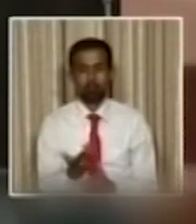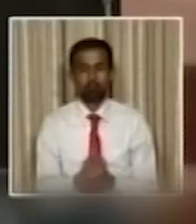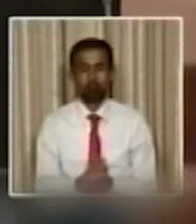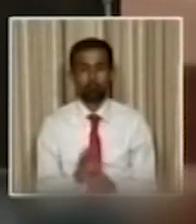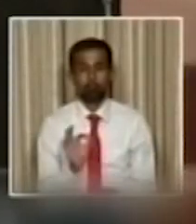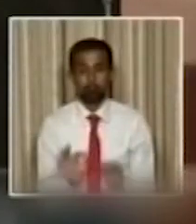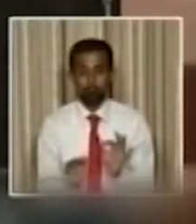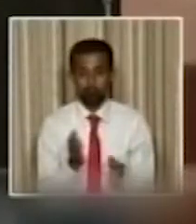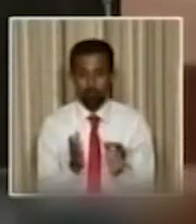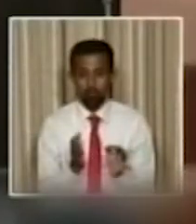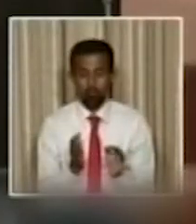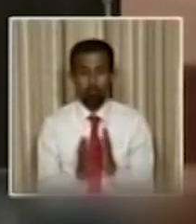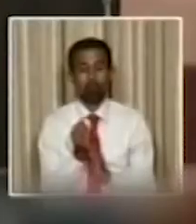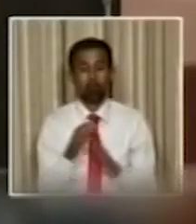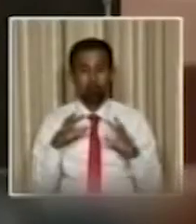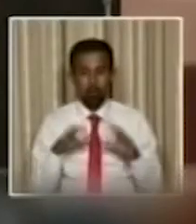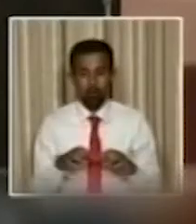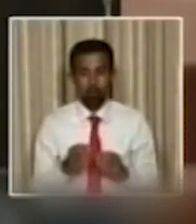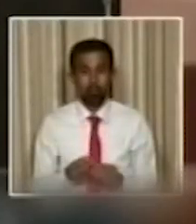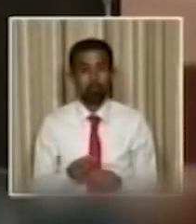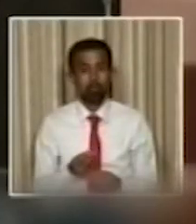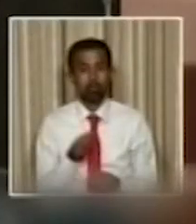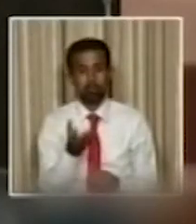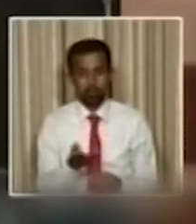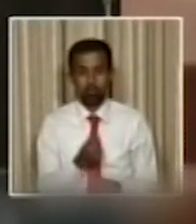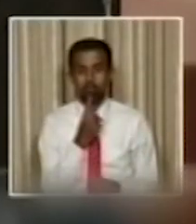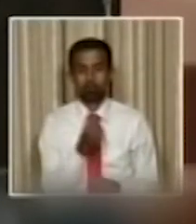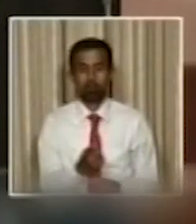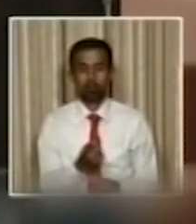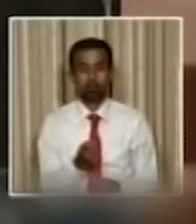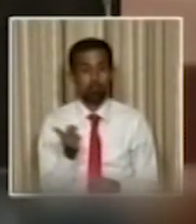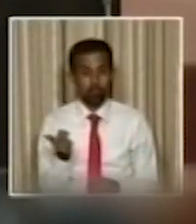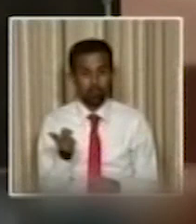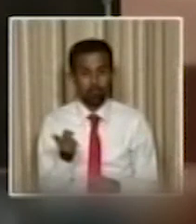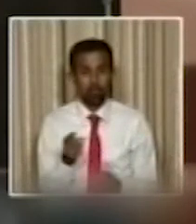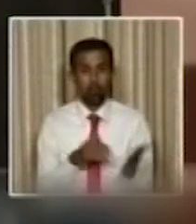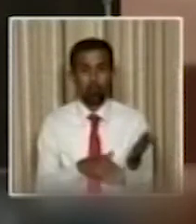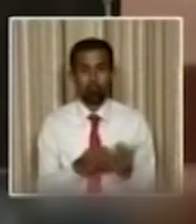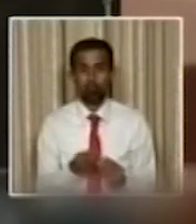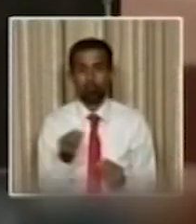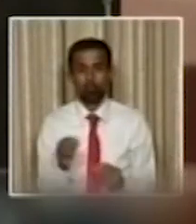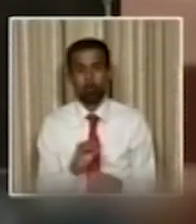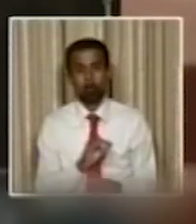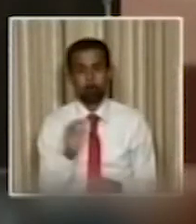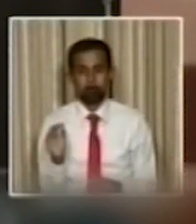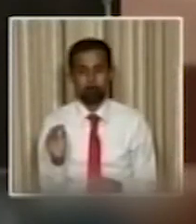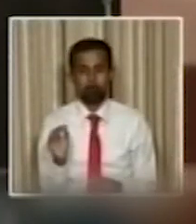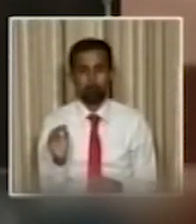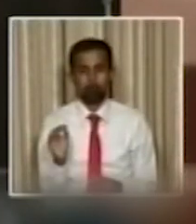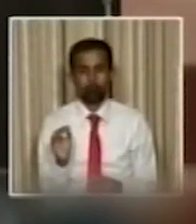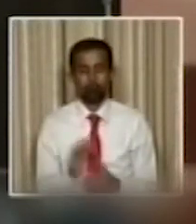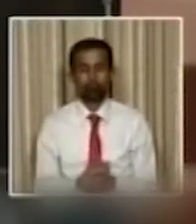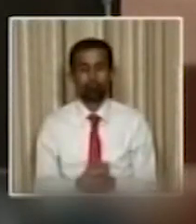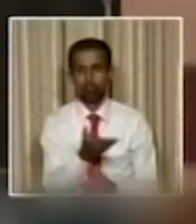இந்த காணி உரிமையை பொறுத்த வரைக்கும் காணியை நீங்க கொடுங்க, ஆனா அந்த காணி உறுதி பத்திரம், அதாவது மக்கள் அந்தந்த குடும்பத்துக்கு சேர வேண்டிய காணி உறுதி பத்திரத்தை நீங்க